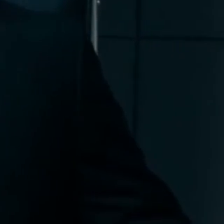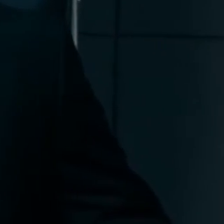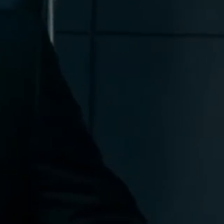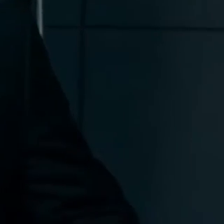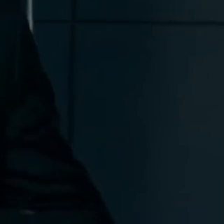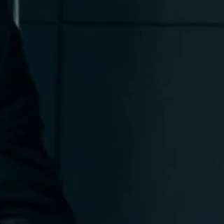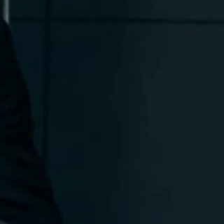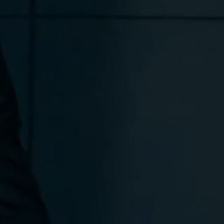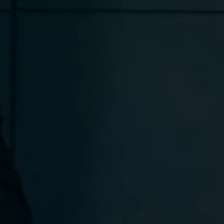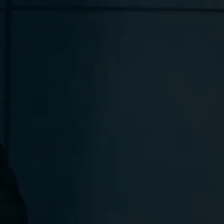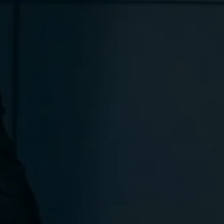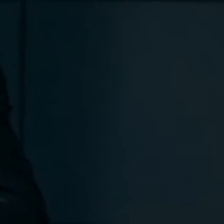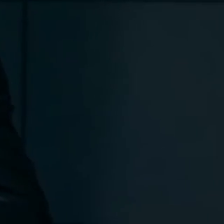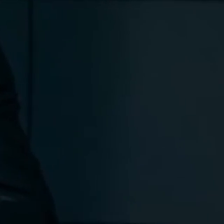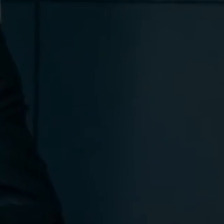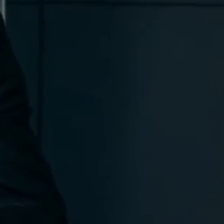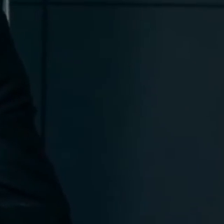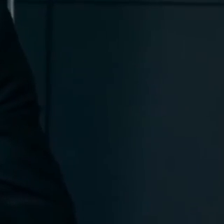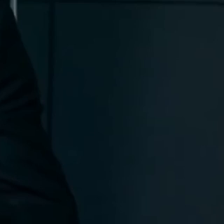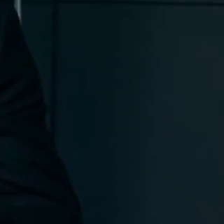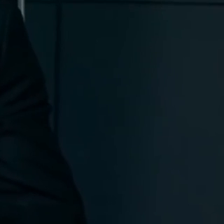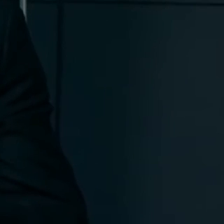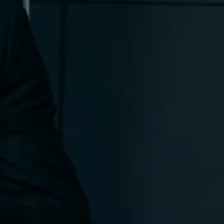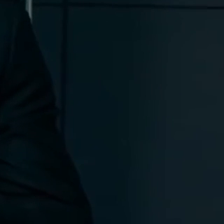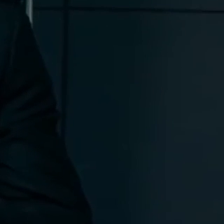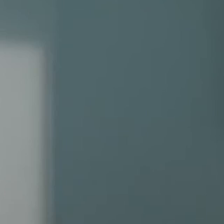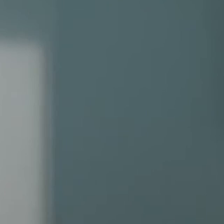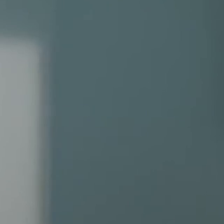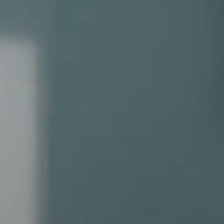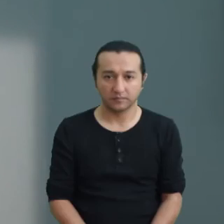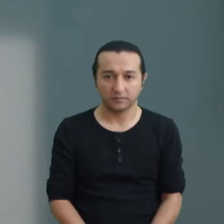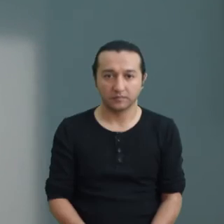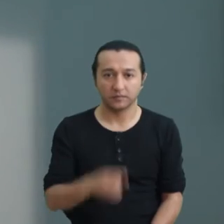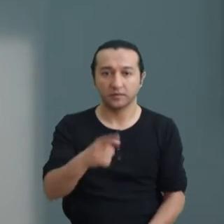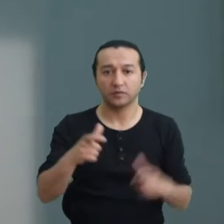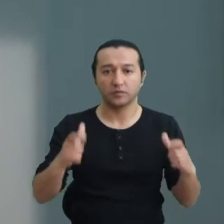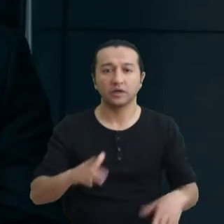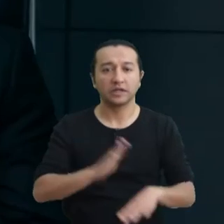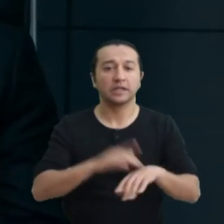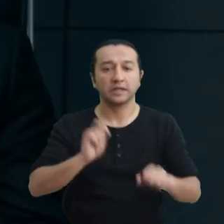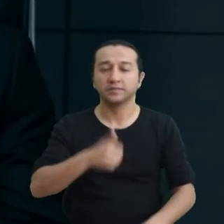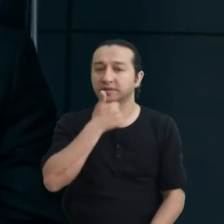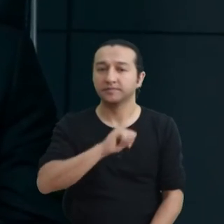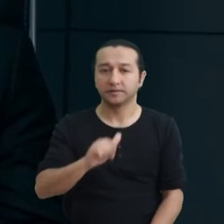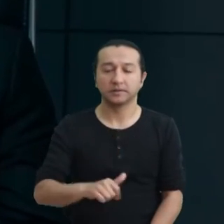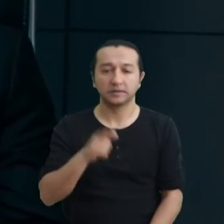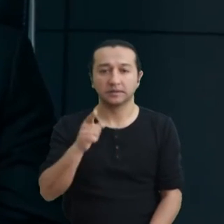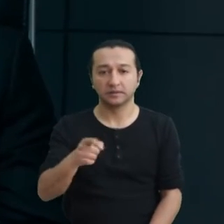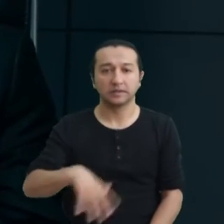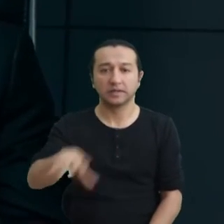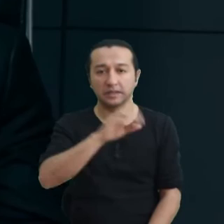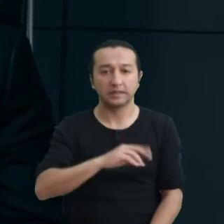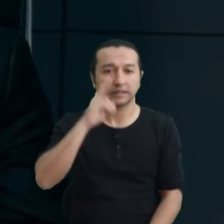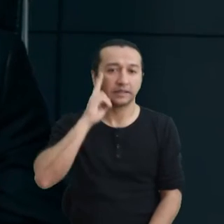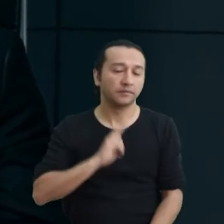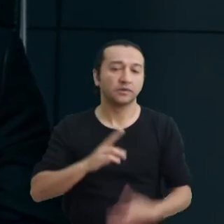tesbih koleksiyonu. Sarı akik, beyaz inci, siyah tesbihler, bir de tabanca. Burayı ne yapacağız abi? Derleyin,